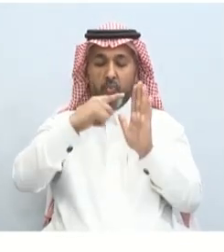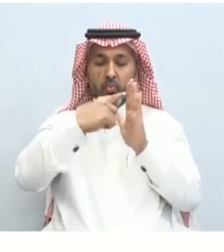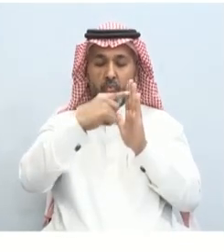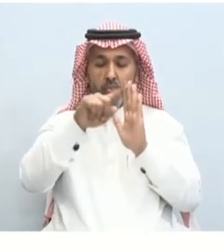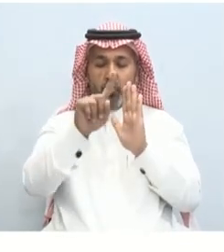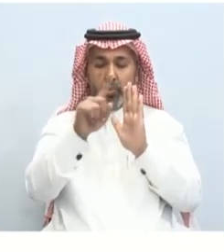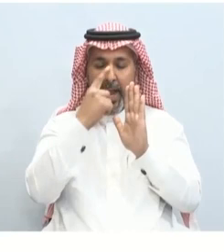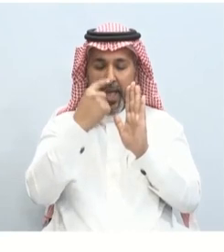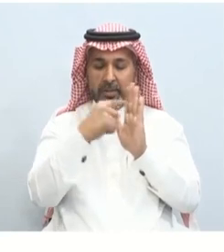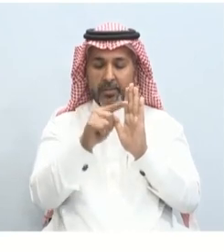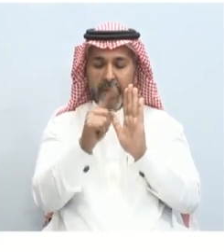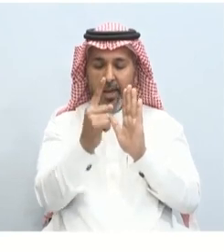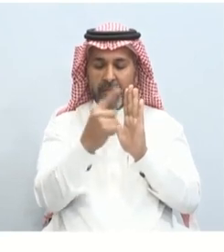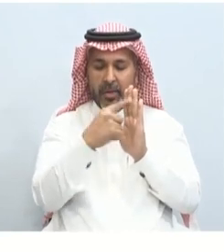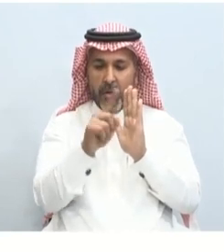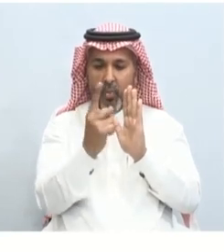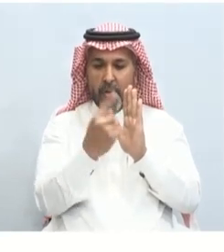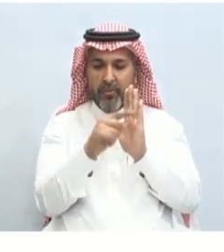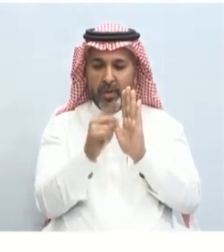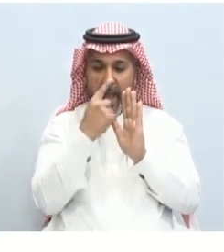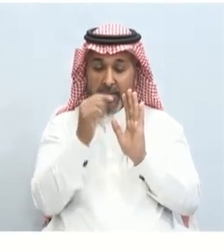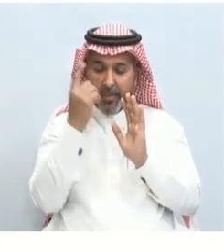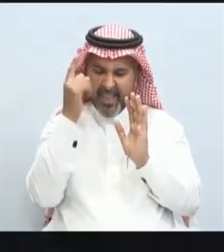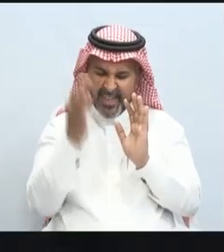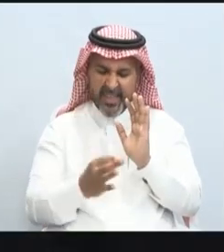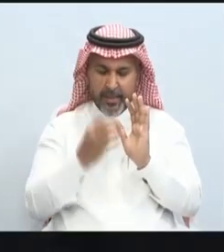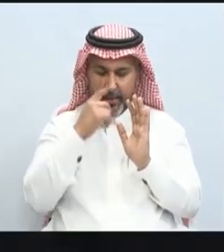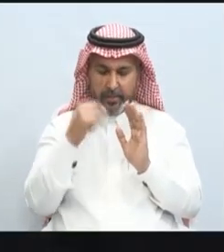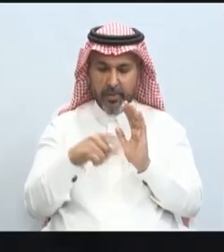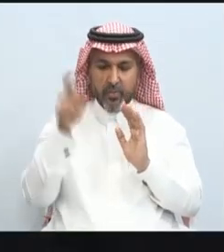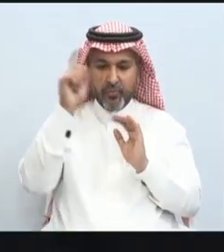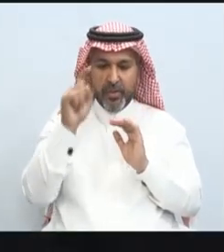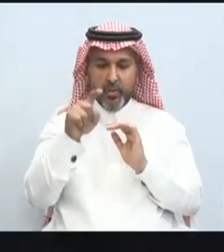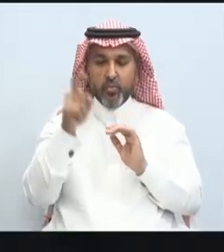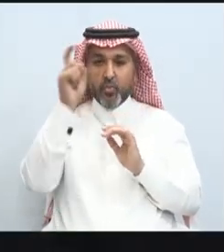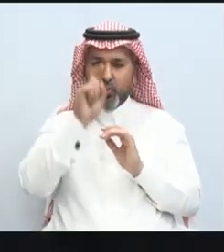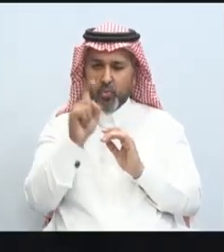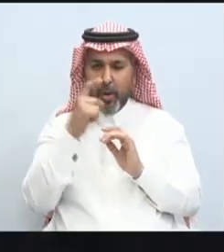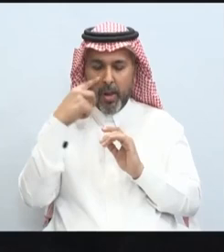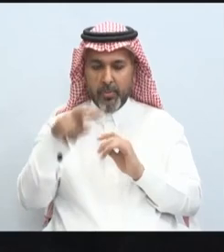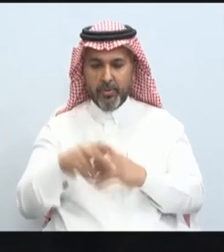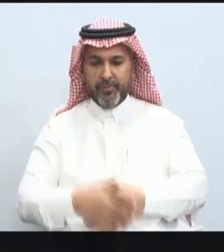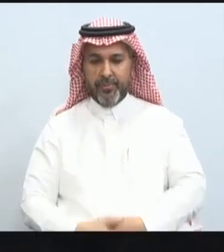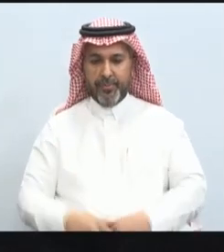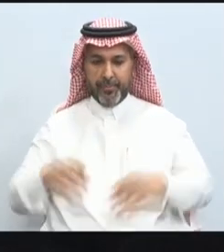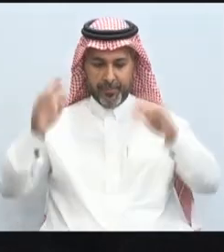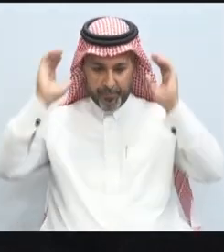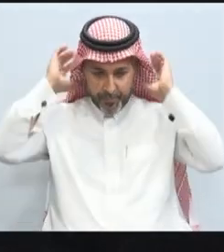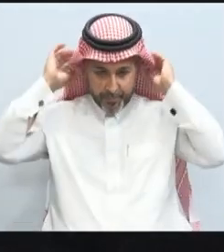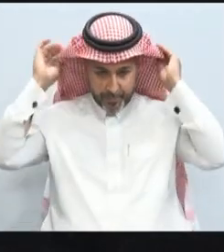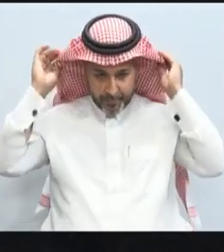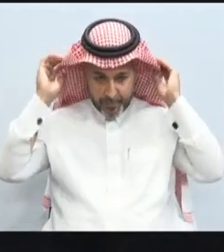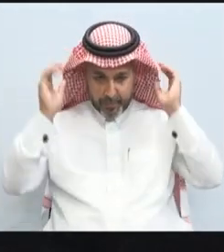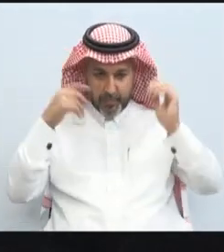او متصله لدي سؤال نقرا هذا السؤال بتمعن